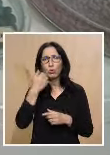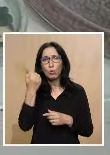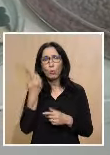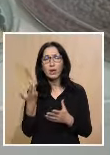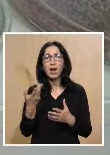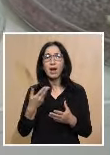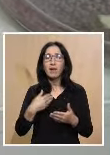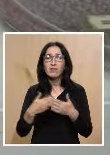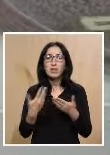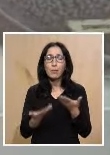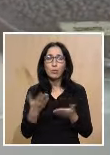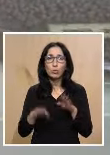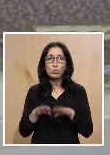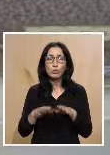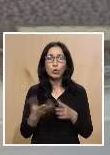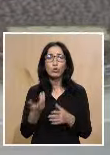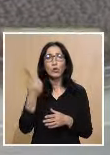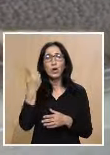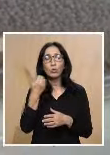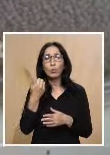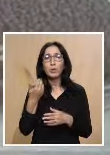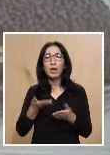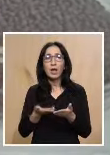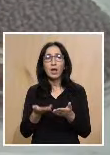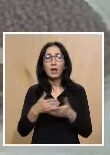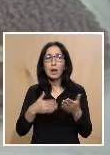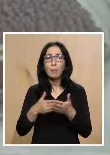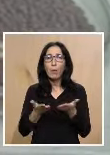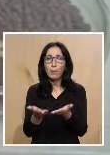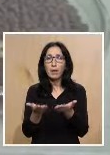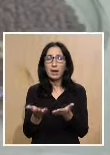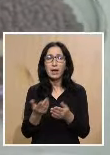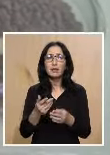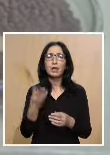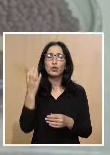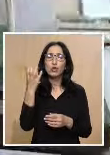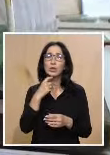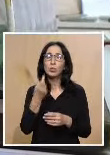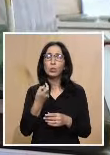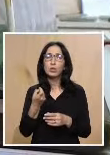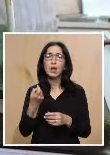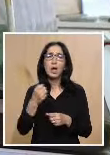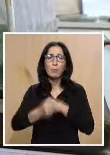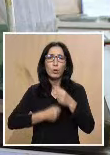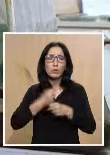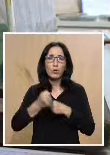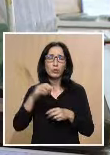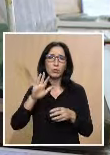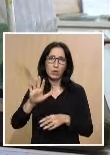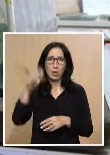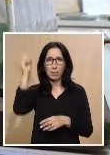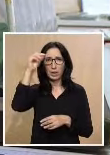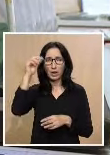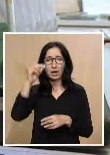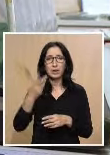добра зимоустойчивост, с много добри хлебопекарни качества и висок добив, и 40 години е била основният сорт в производство на България.